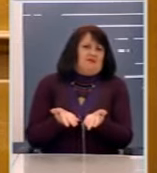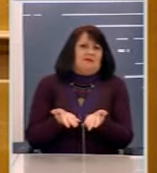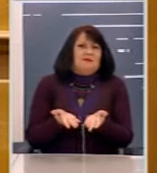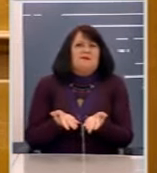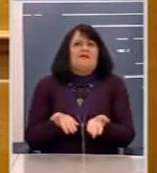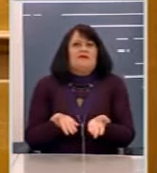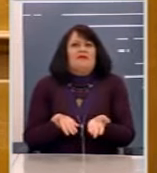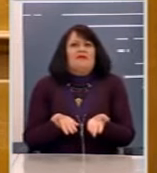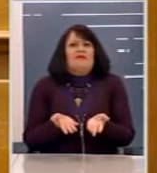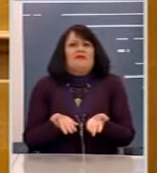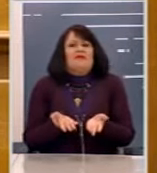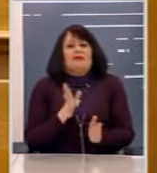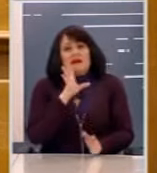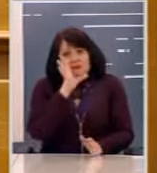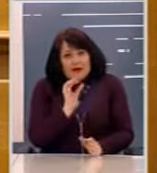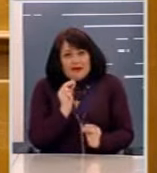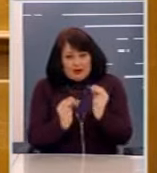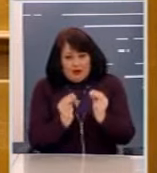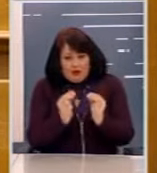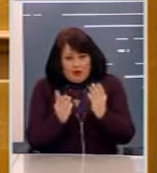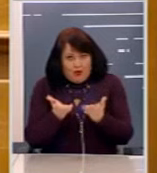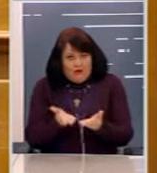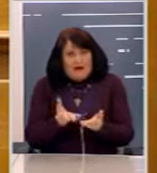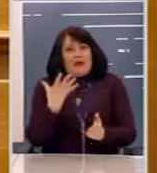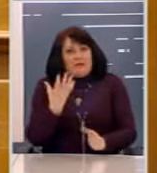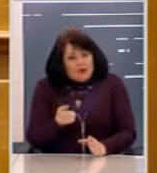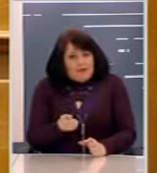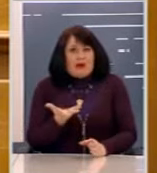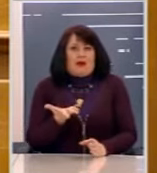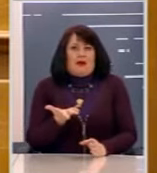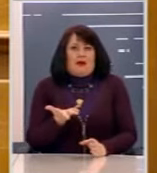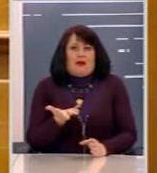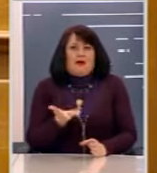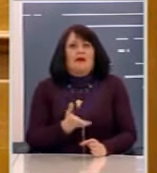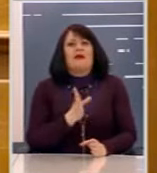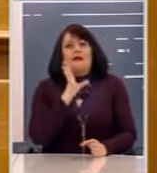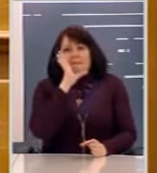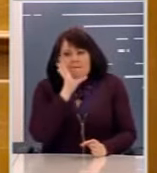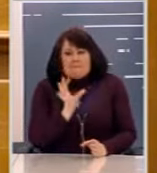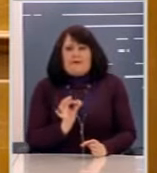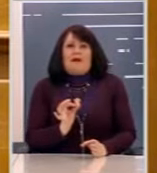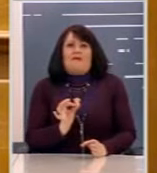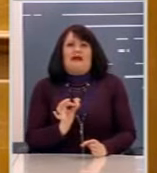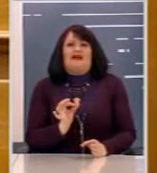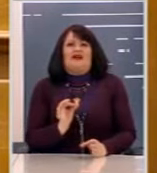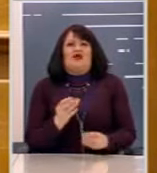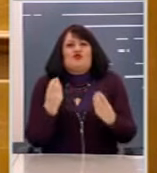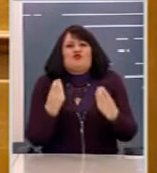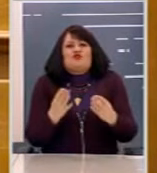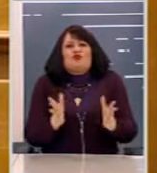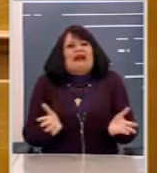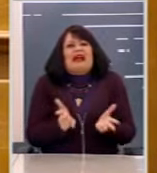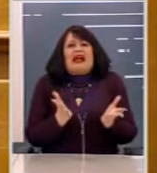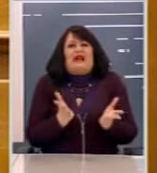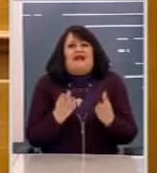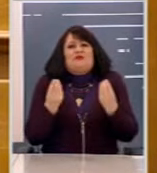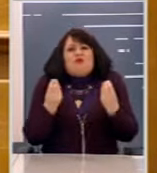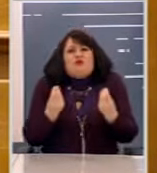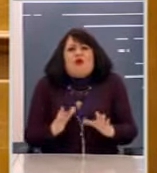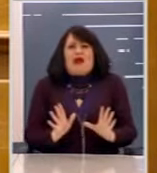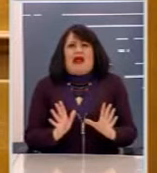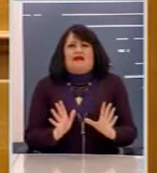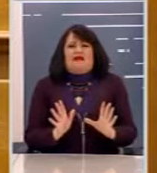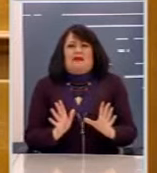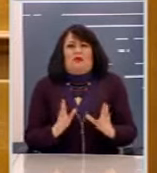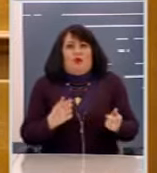κάθε πραγματικό πρόβλημα και πραγματικό άσχημο συμβάν το οποίο υπάρχει σήμερα στο σύστημα υγείας,